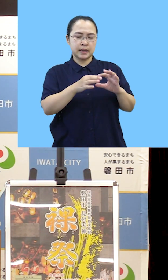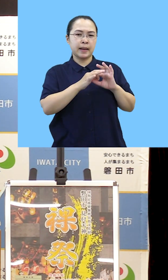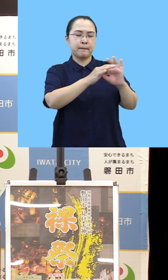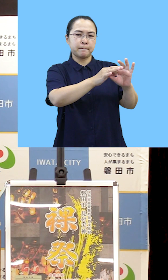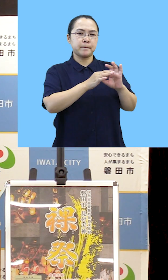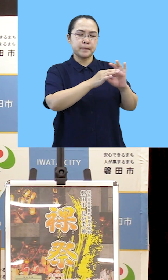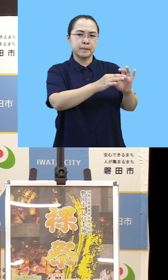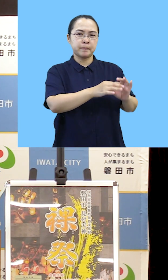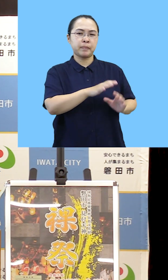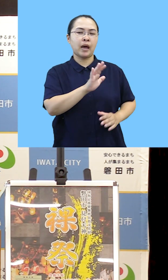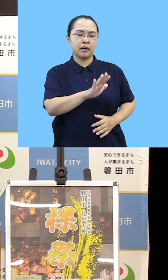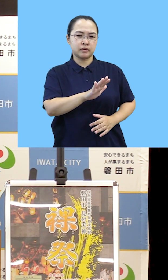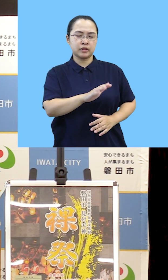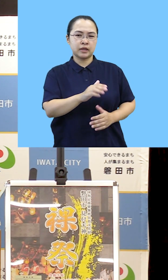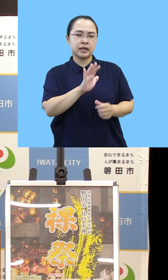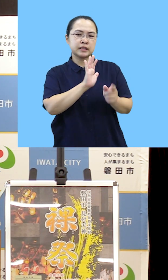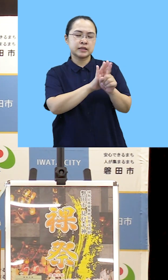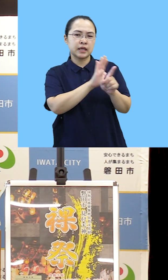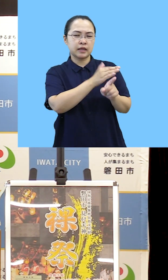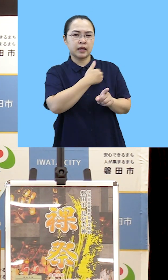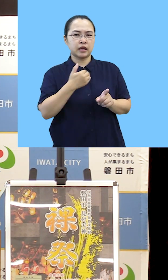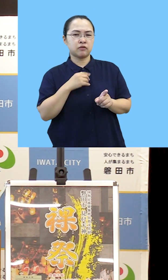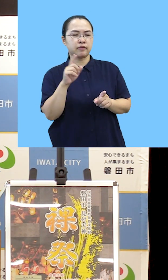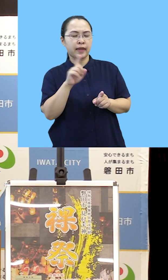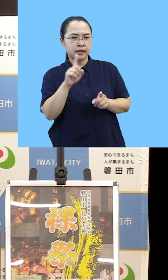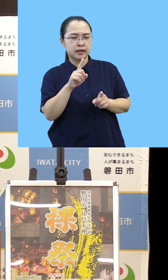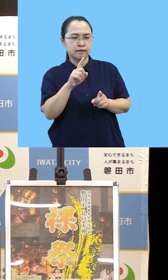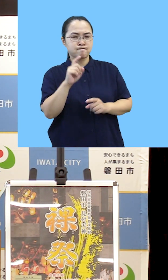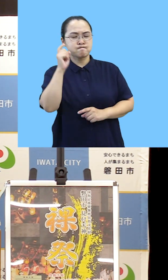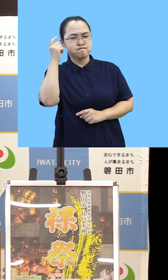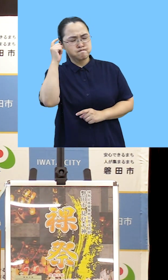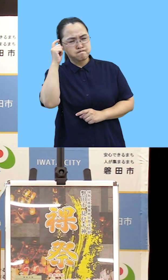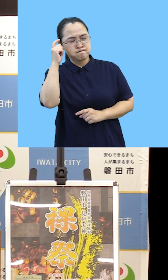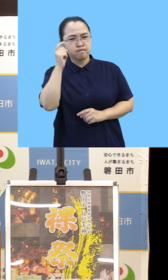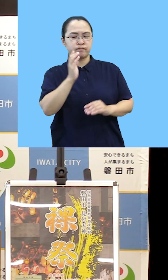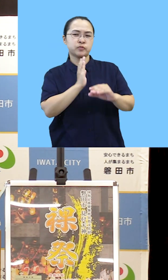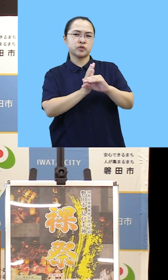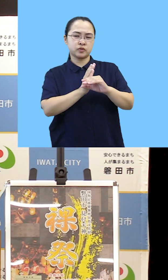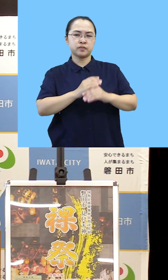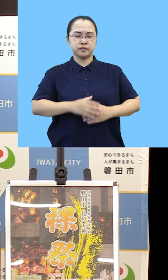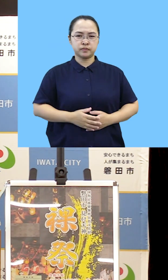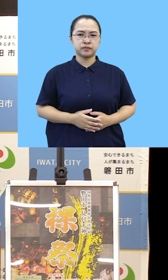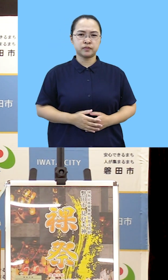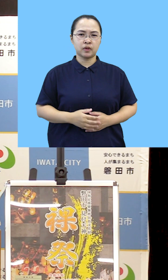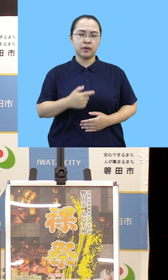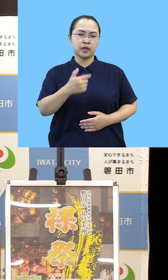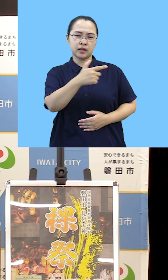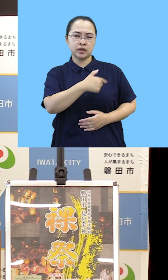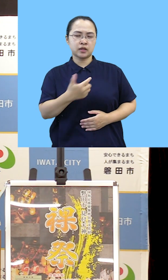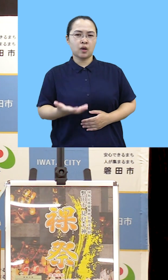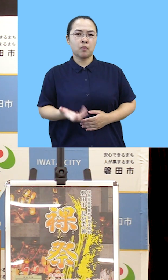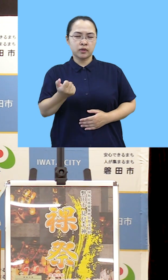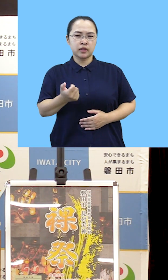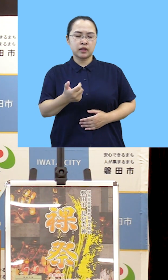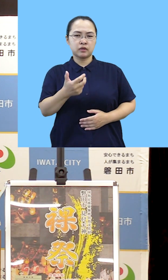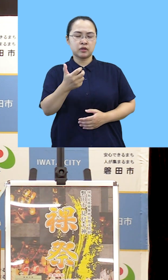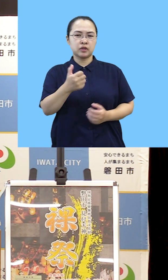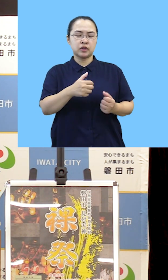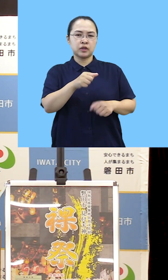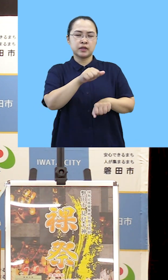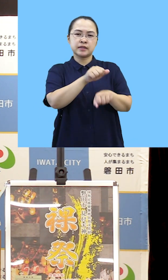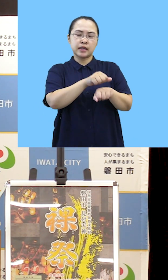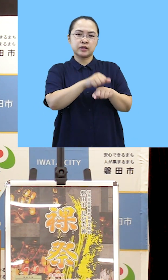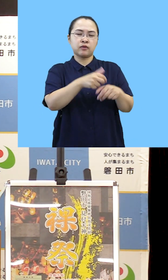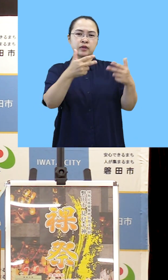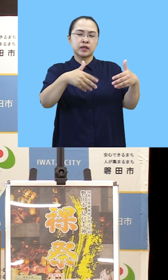ら、何か支援できないことはないかなというふうに模索をしているところであります。私たちが持っている資材を、情報はお